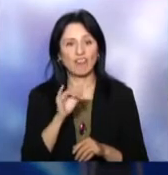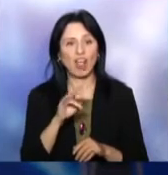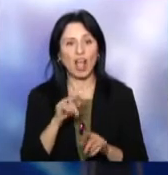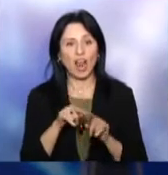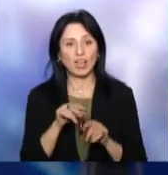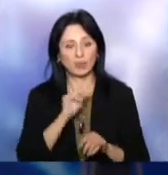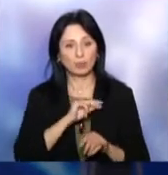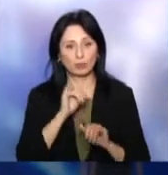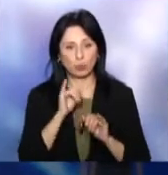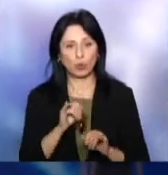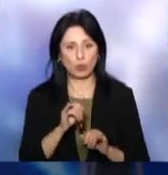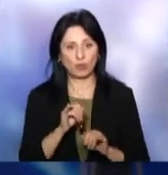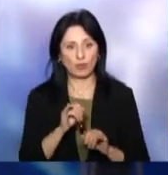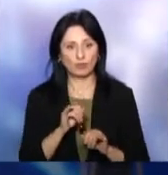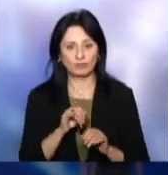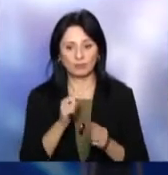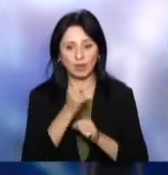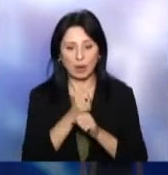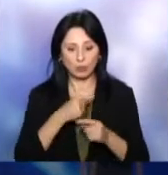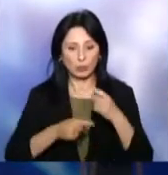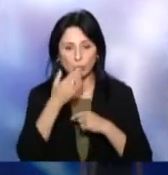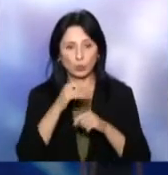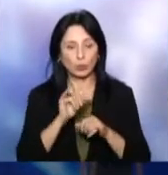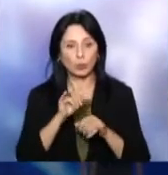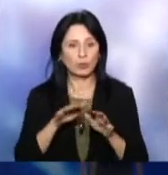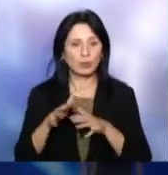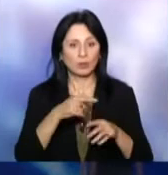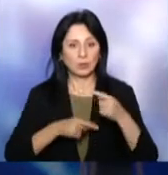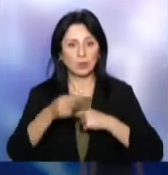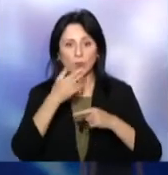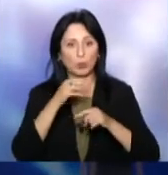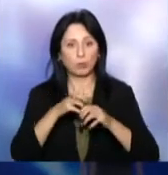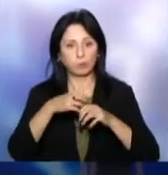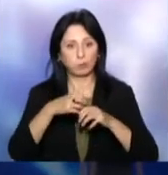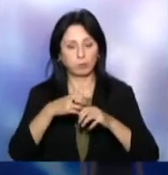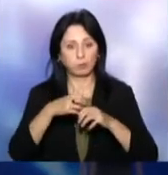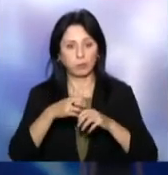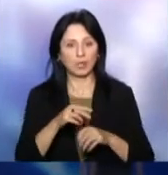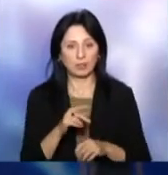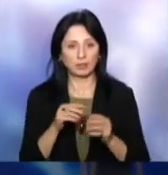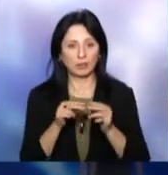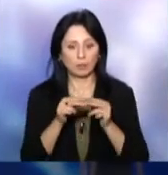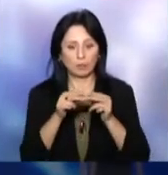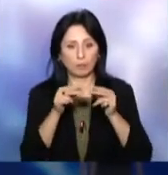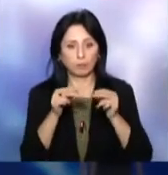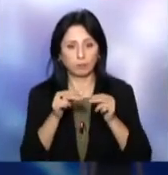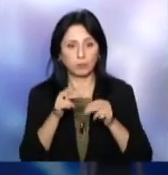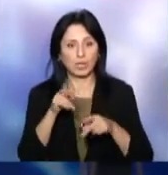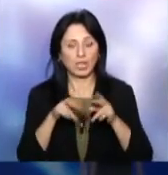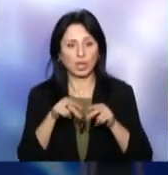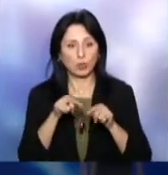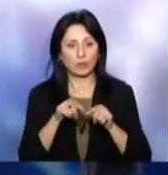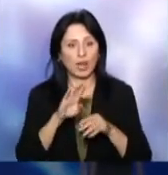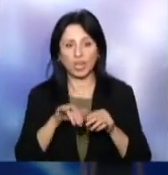ისაც ქაბატონმა მაიამახსნა. ქაბატონმა მაიამახსნა, თუმცა არსებობს ისეთი მდგომარეობა, როდესაც კაფსულას იკეთებს და მისი ქირურგიული